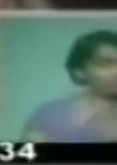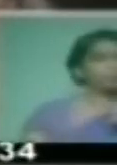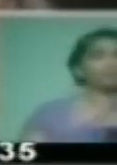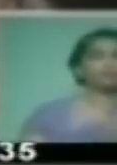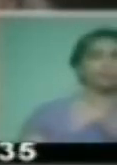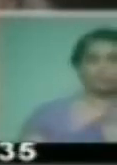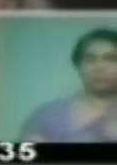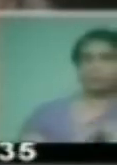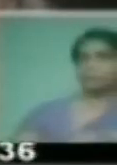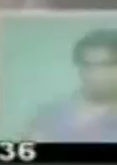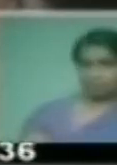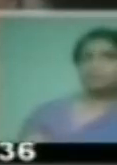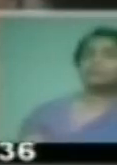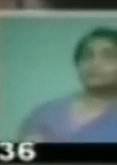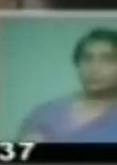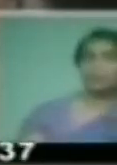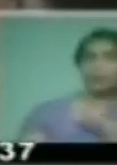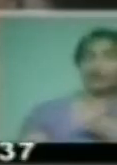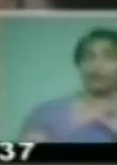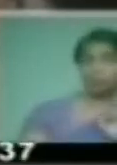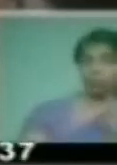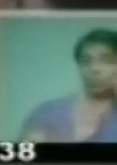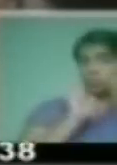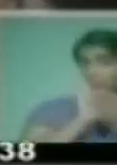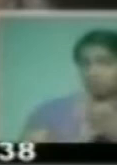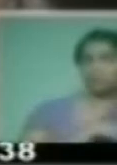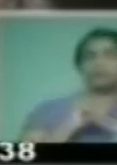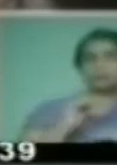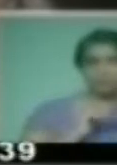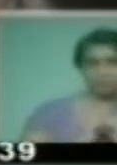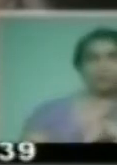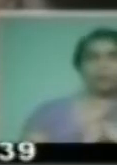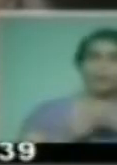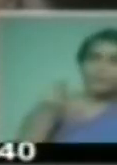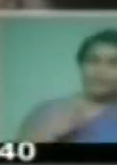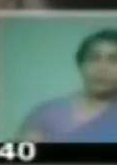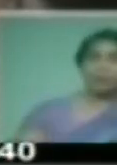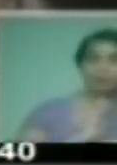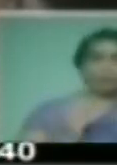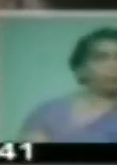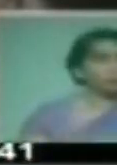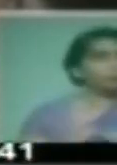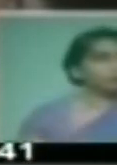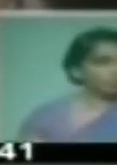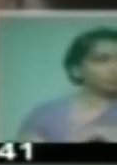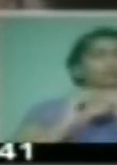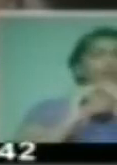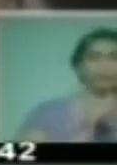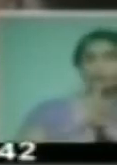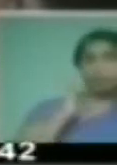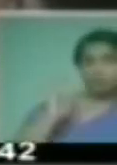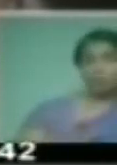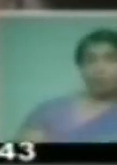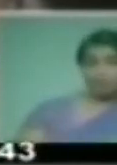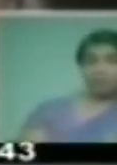வளமைக்கு திரும்பியுள்ளது என்பது சகல துறை சார்ந்தோருக்கும் புரிகிறது. நாட்டை கட்டியெழுப்பும் இச்செயற்பாட்டுக்கு உங்கள் அனைவரதும் ஒத்துழைப்பு வேண்டுமென கேட்டுக்கொள்கின்றேன்.